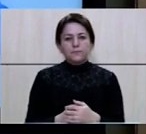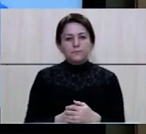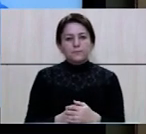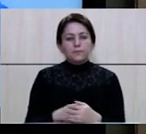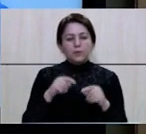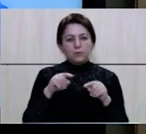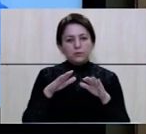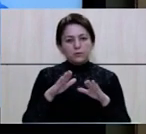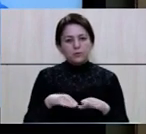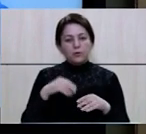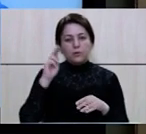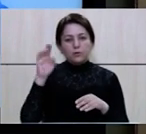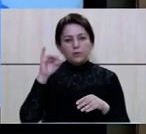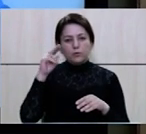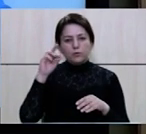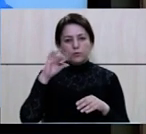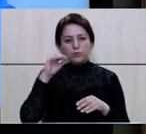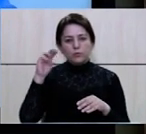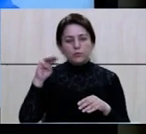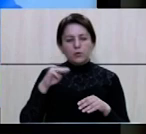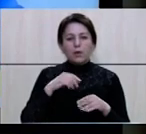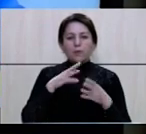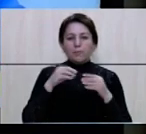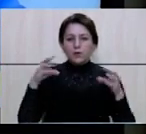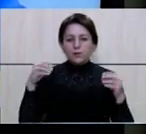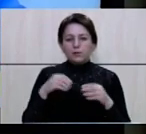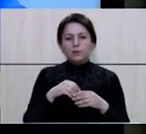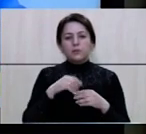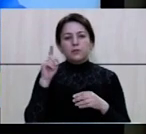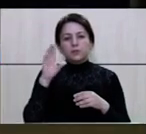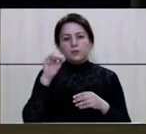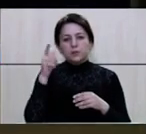Bu yerda kunjut, paxta, zig'ir hamda tamaki